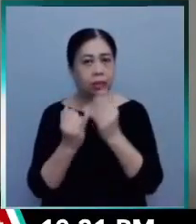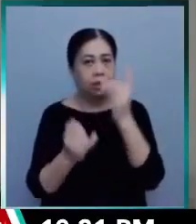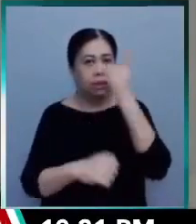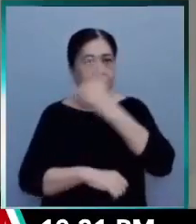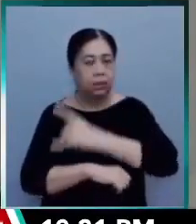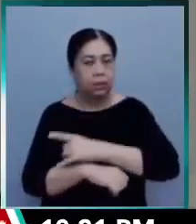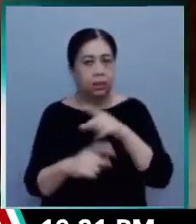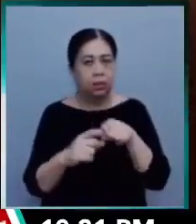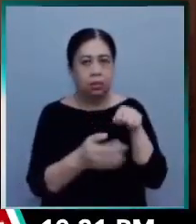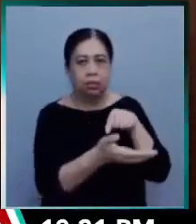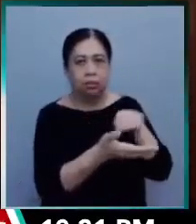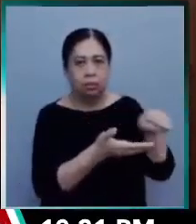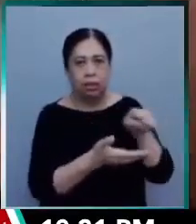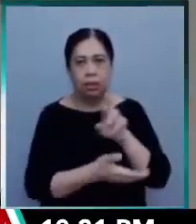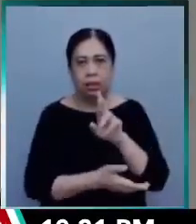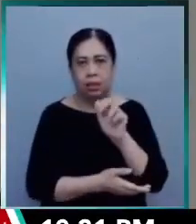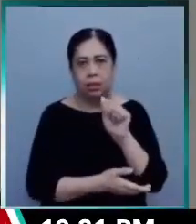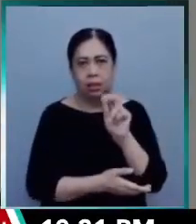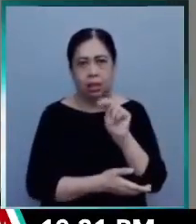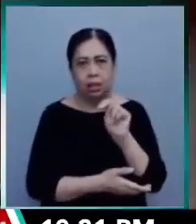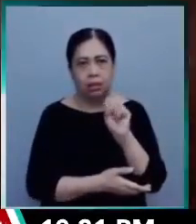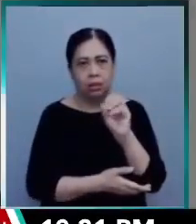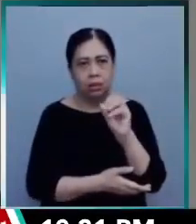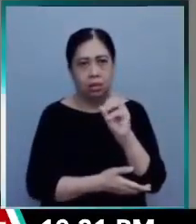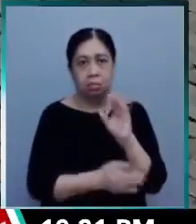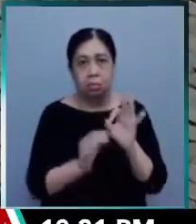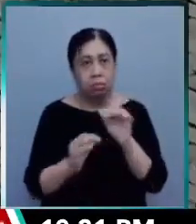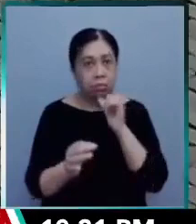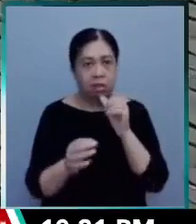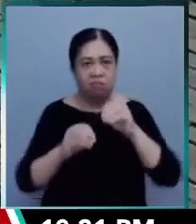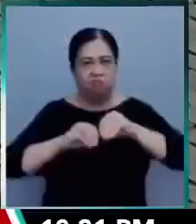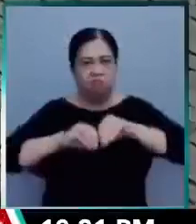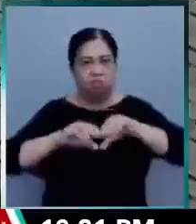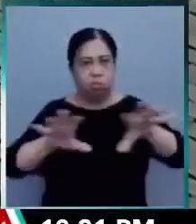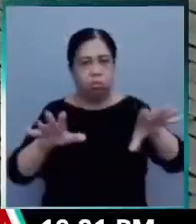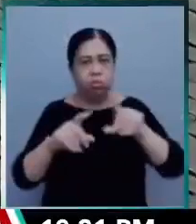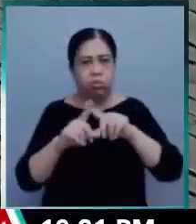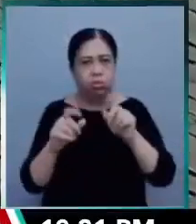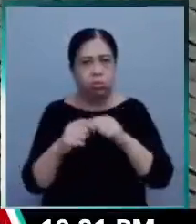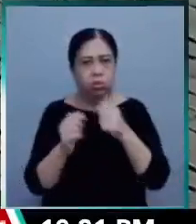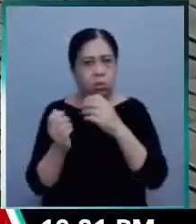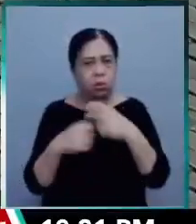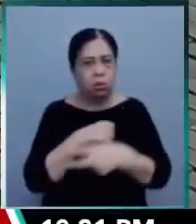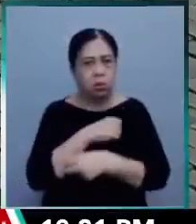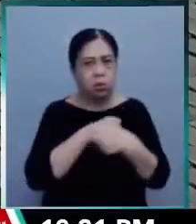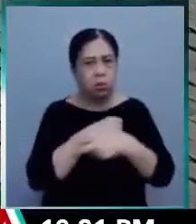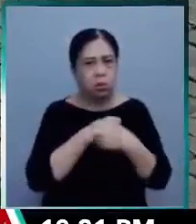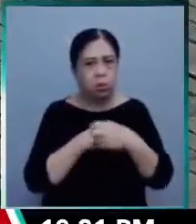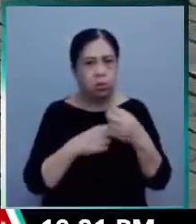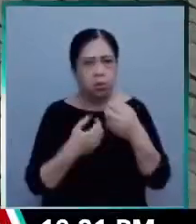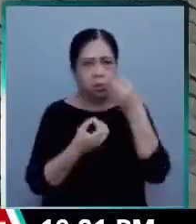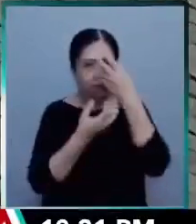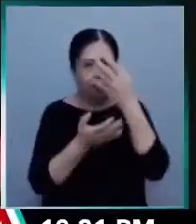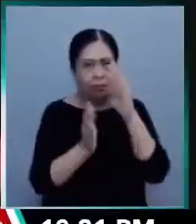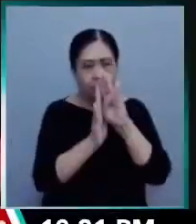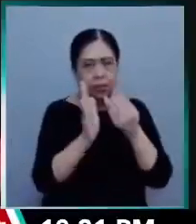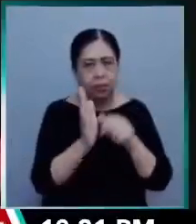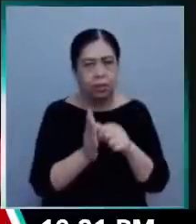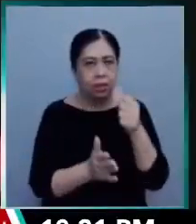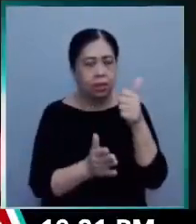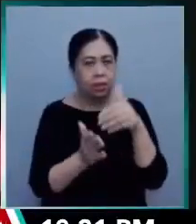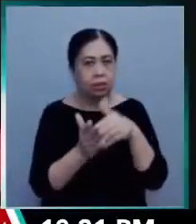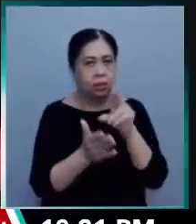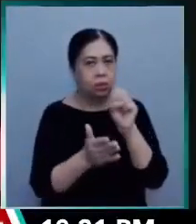ransom kung hindi Ilalabas daw nito sa publiko ang mga Nanakaw na impormasyon 10,000 us Dar o higit